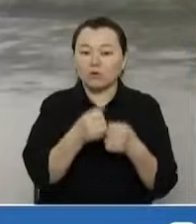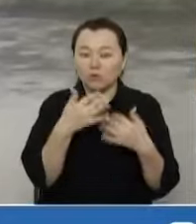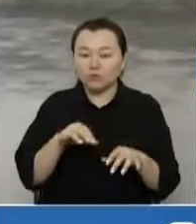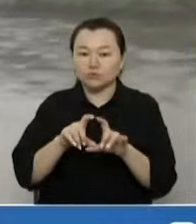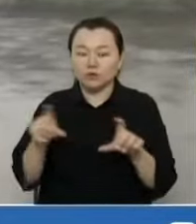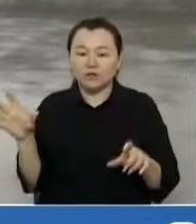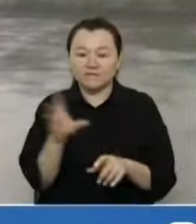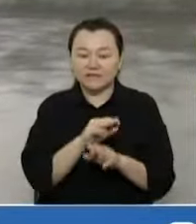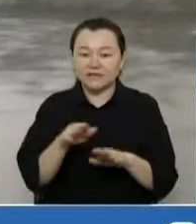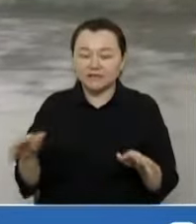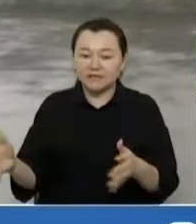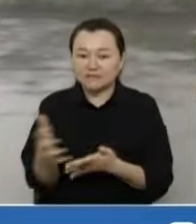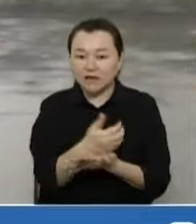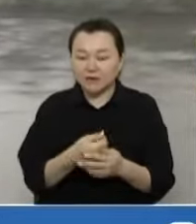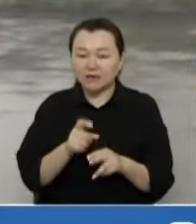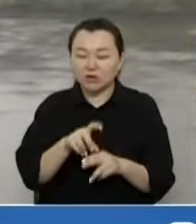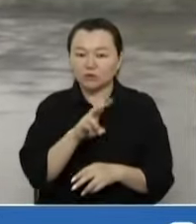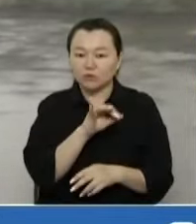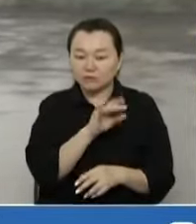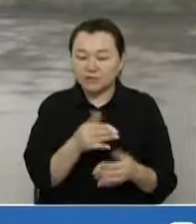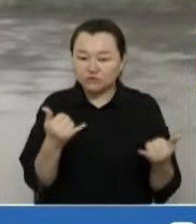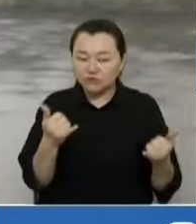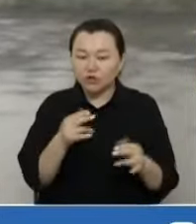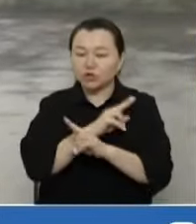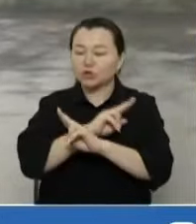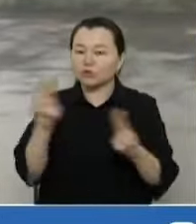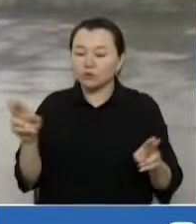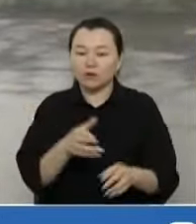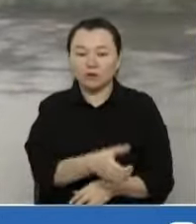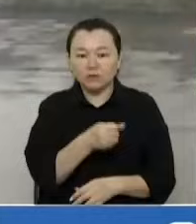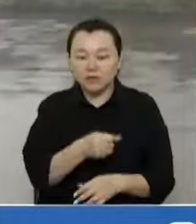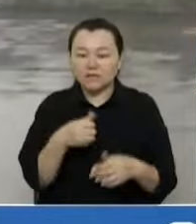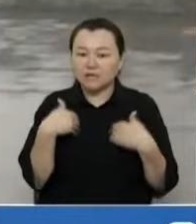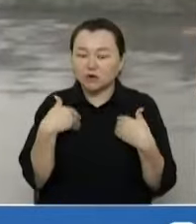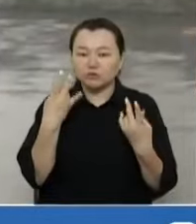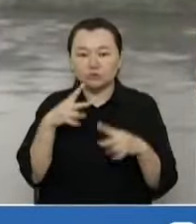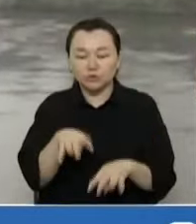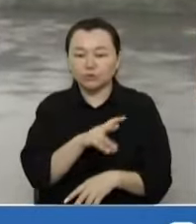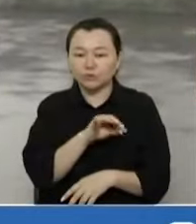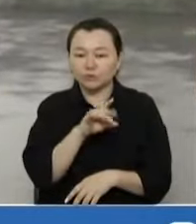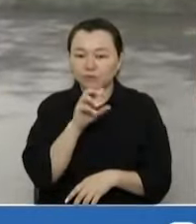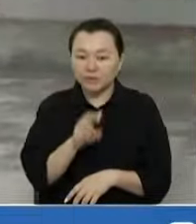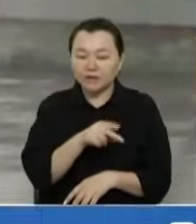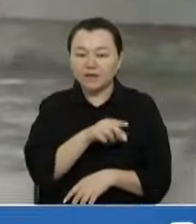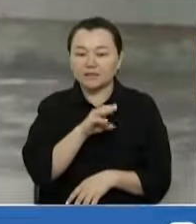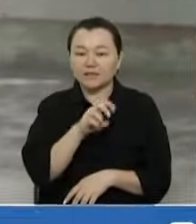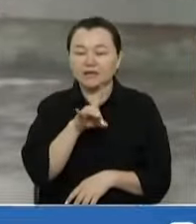бүкіл баланы жинап, мына Нұрбекпен бүгіннен бастап ешкім қол беріп амандаспаңдар, Нұрбек терпила деп буллинг